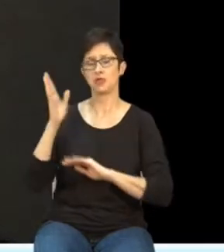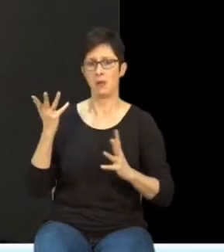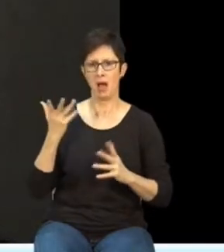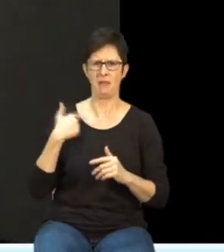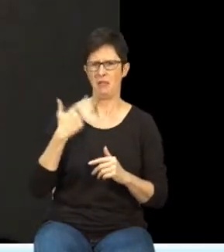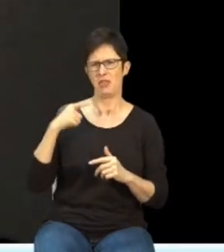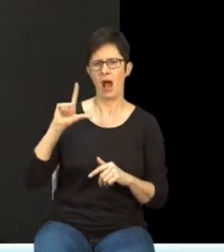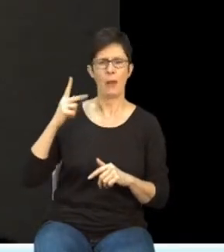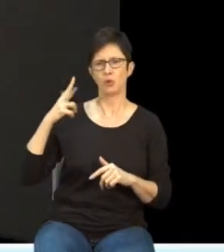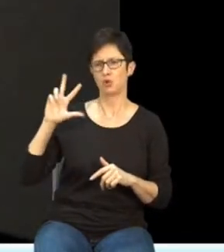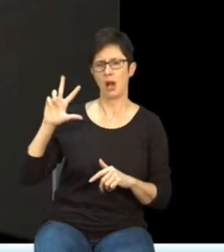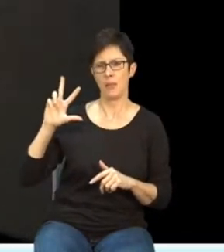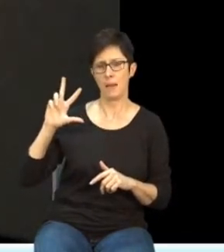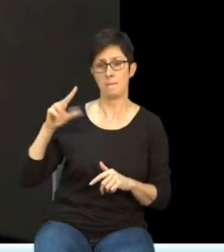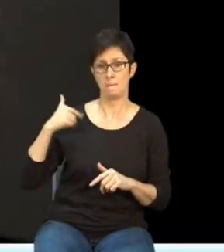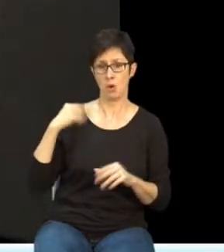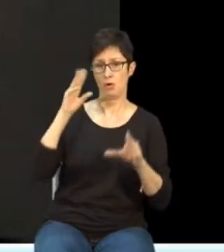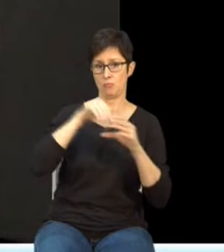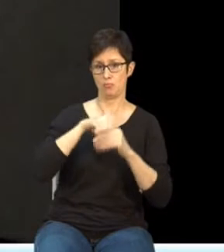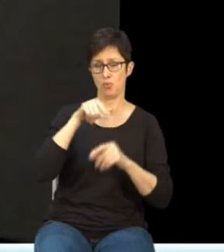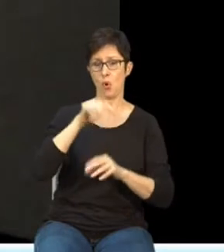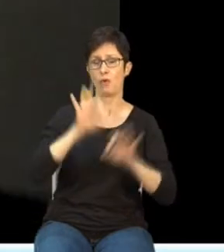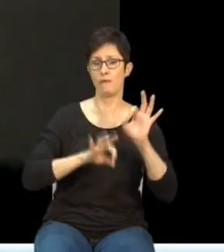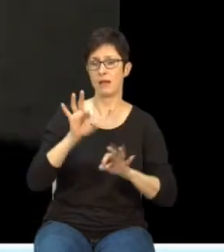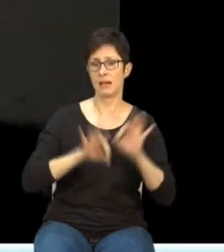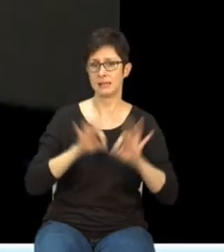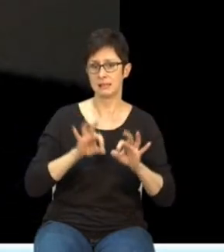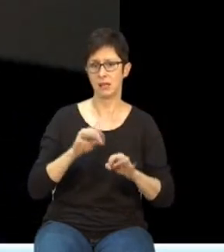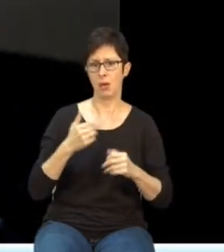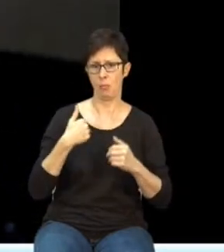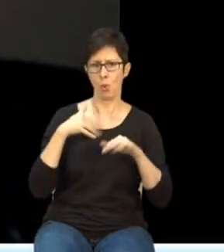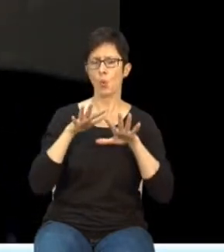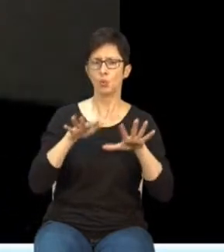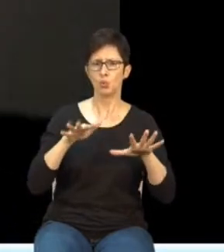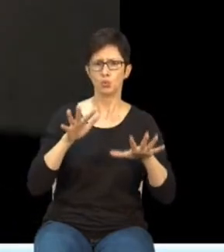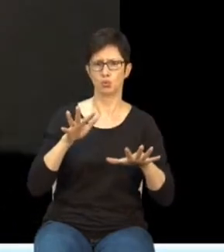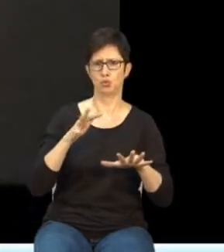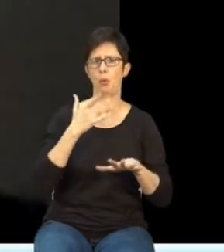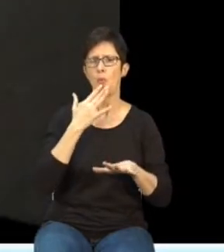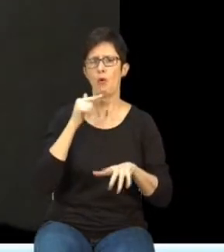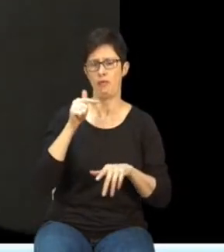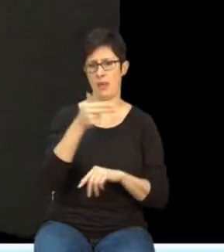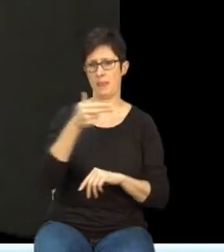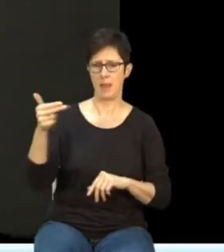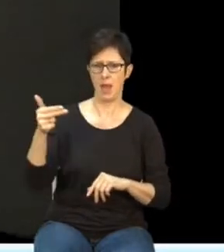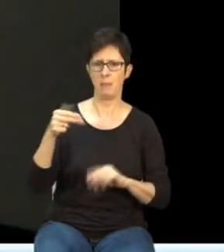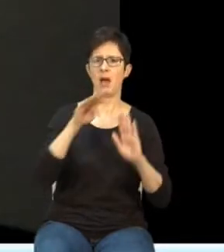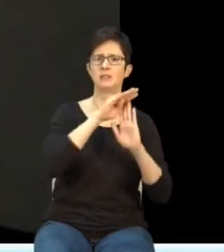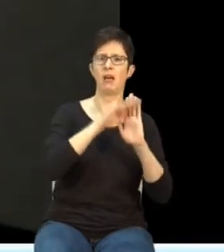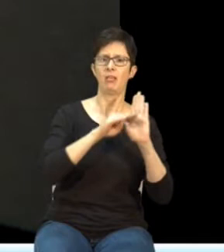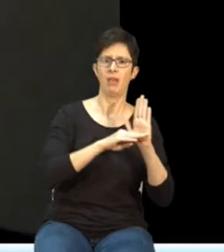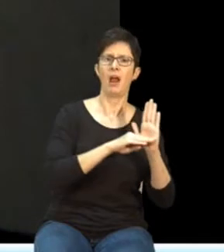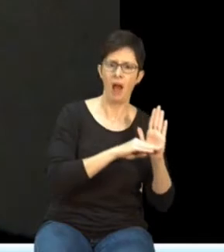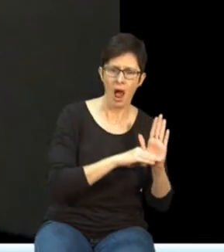temu uczestniczyłem w tej konferencji to sporo się na ten temat mówiło że swoją